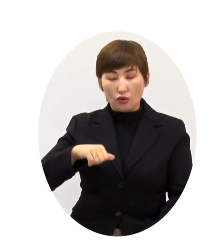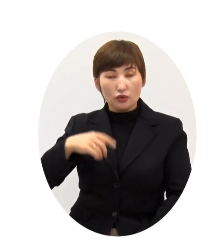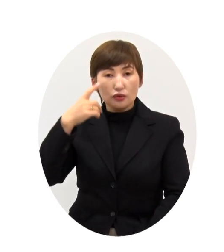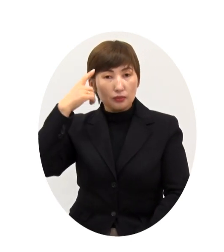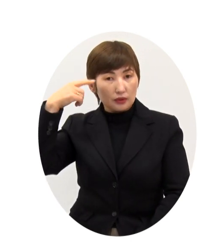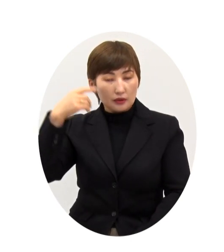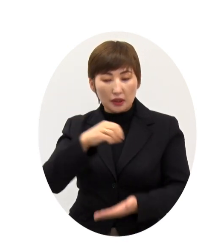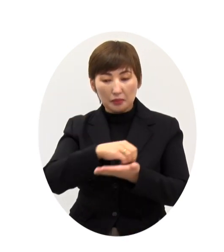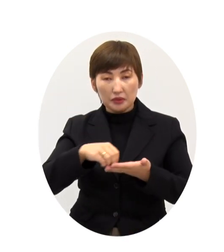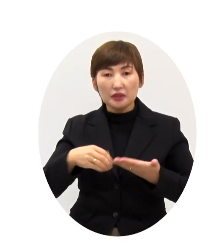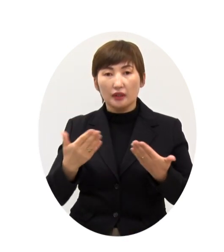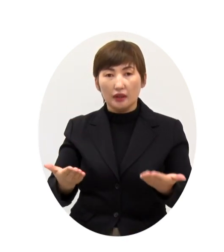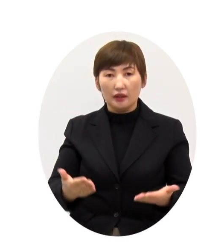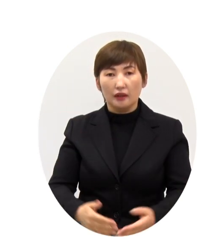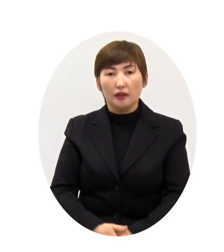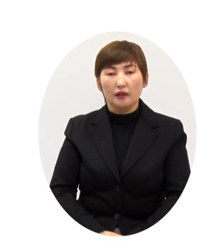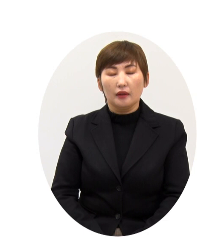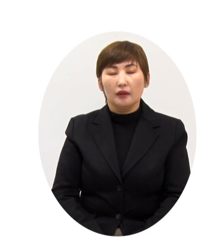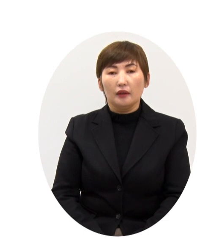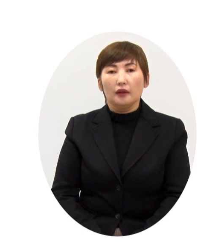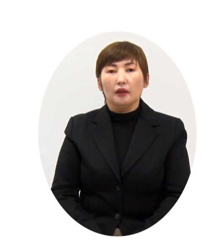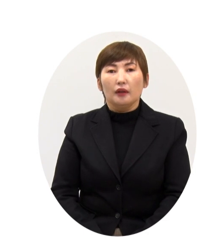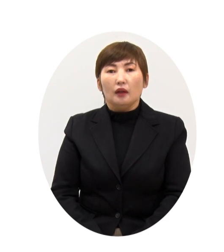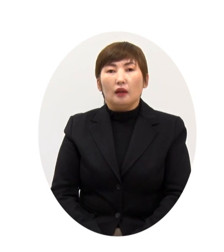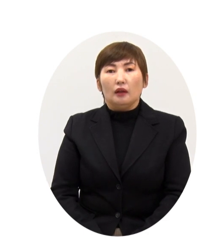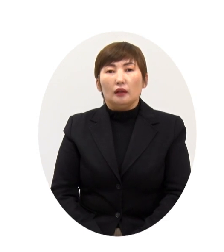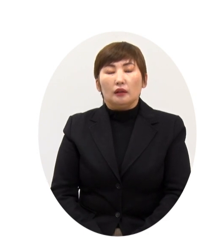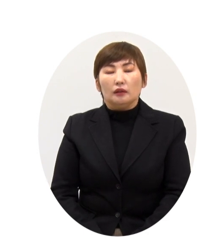мэддэг зүйлээ мөн бичээрэй.